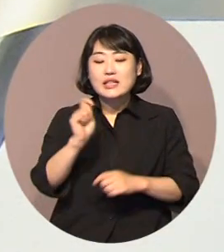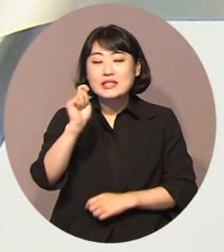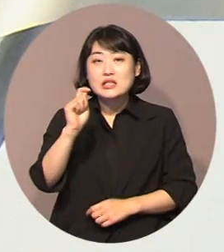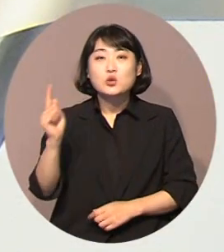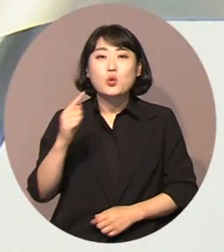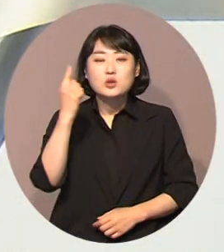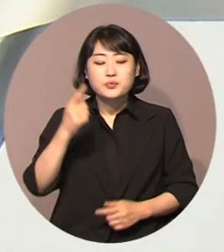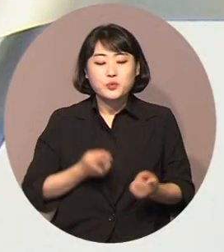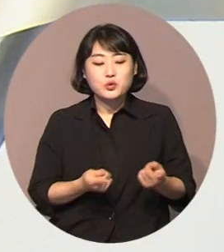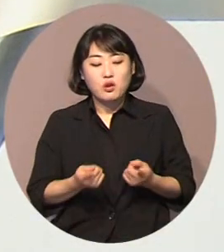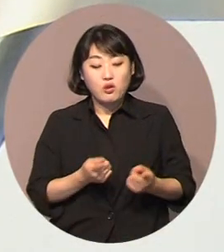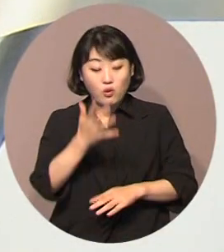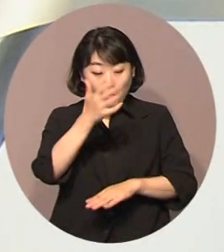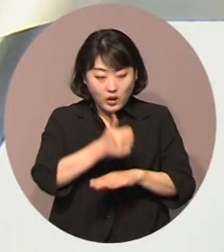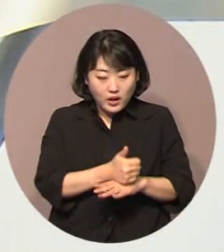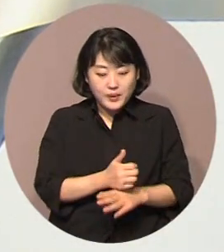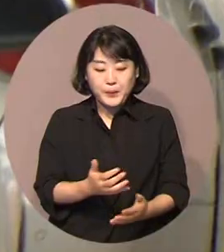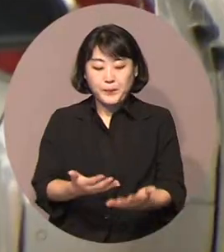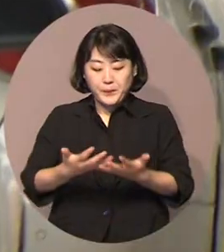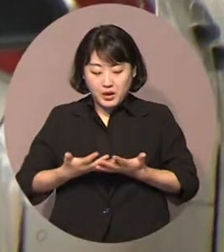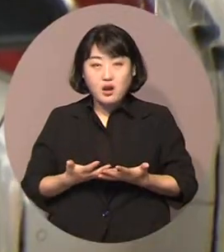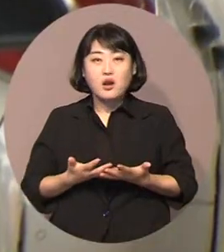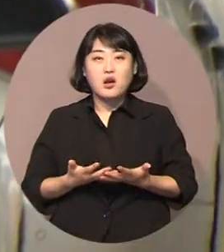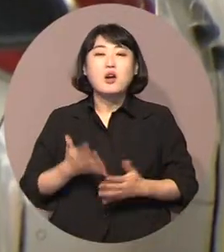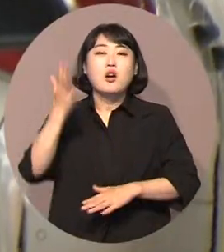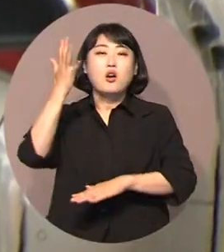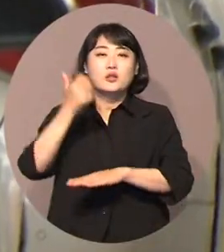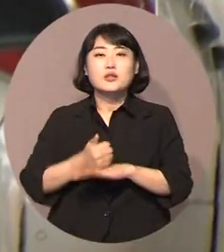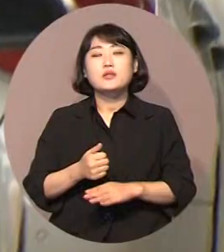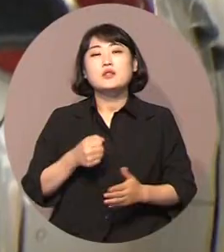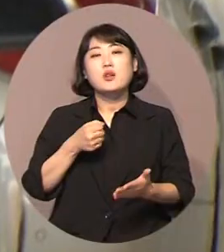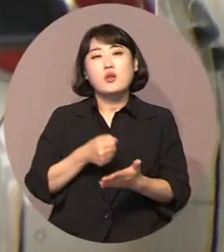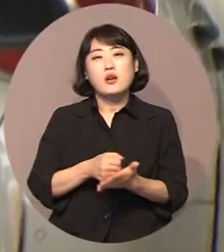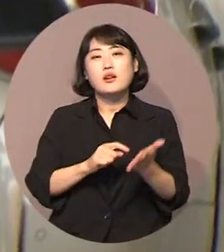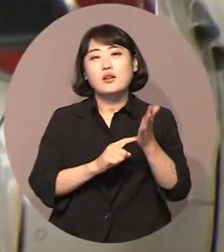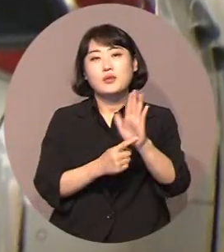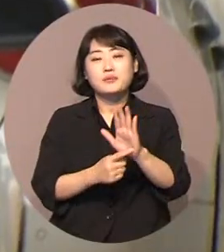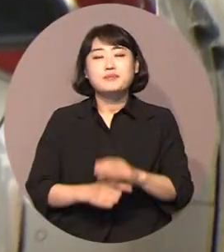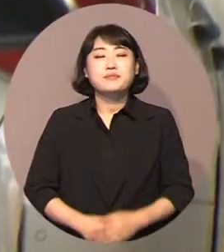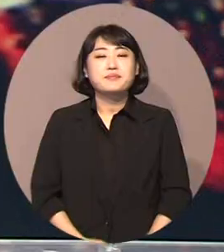결과를 검토한 뒤 최종 결정할 예정이라고 밝혔습니다